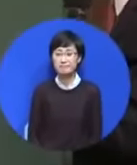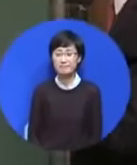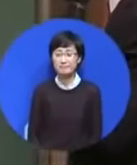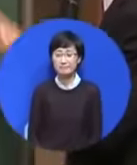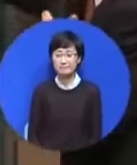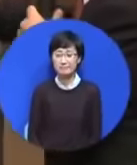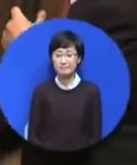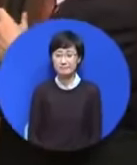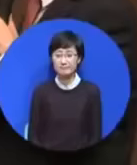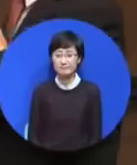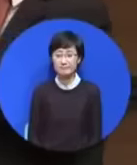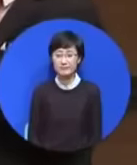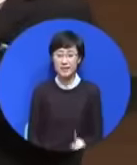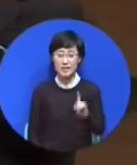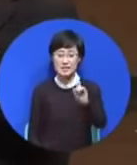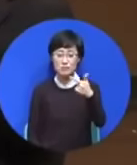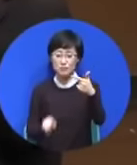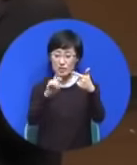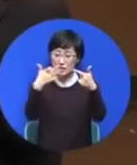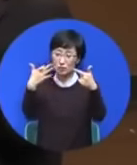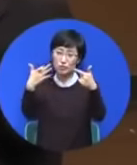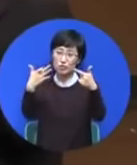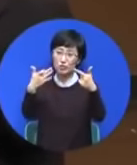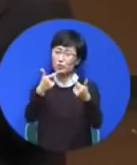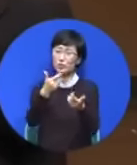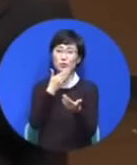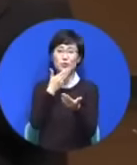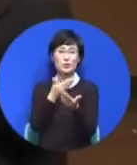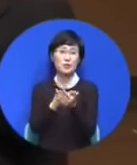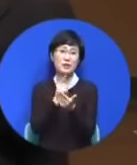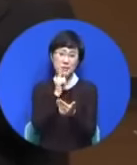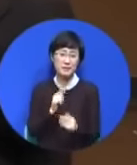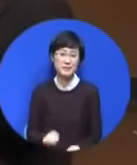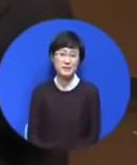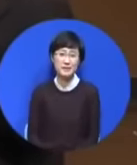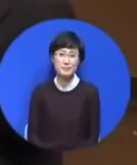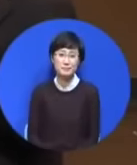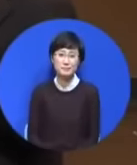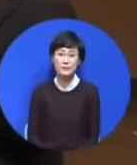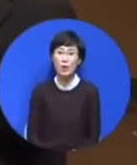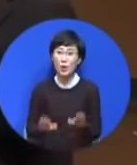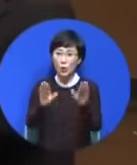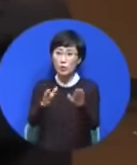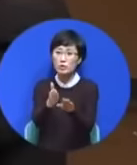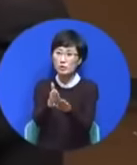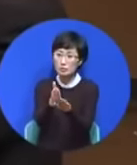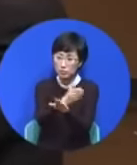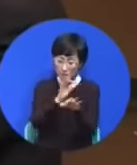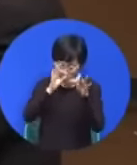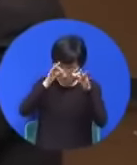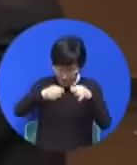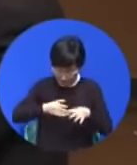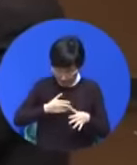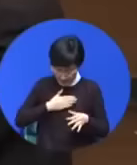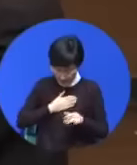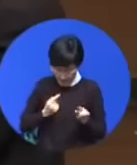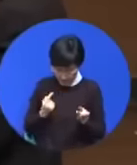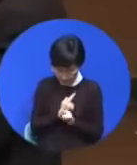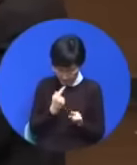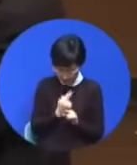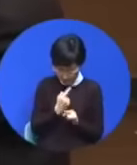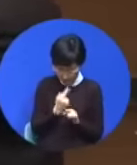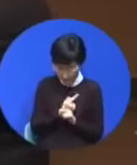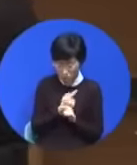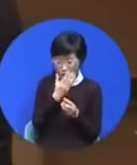하죠이 말이 보통 말이 아닙니다 오늘부터 나를 바꾸는 축복을 누리면